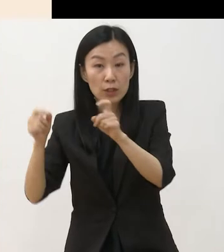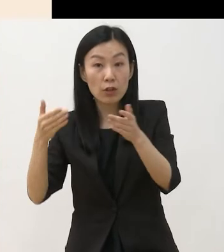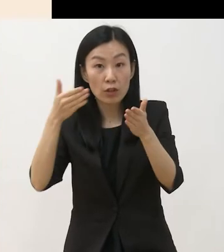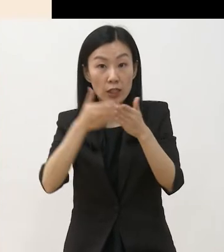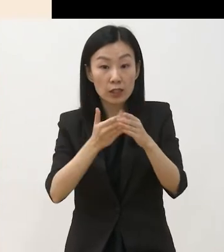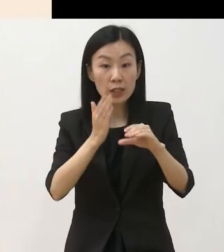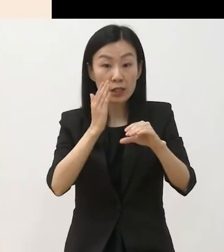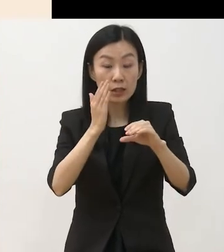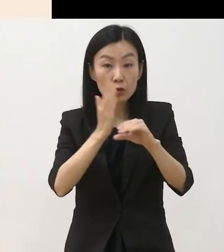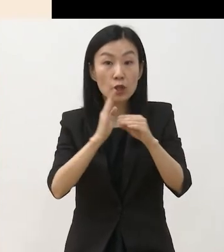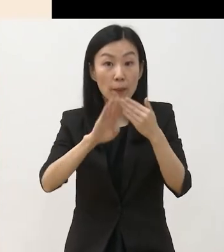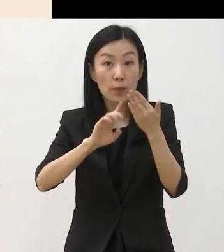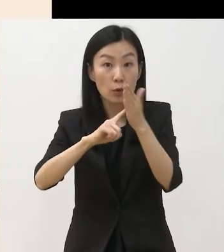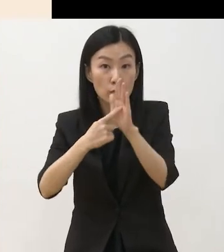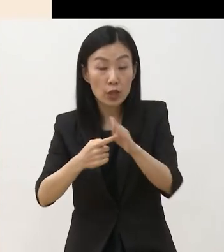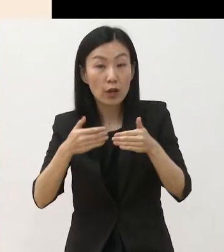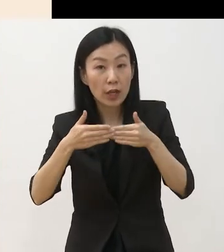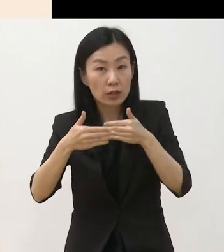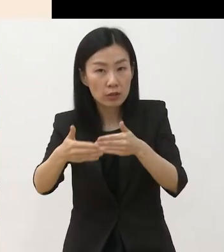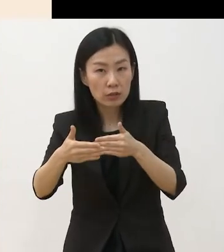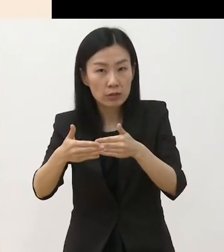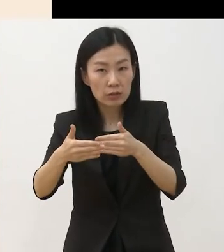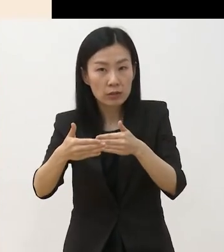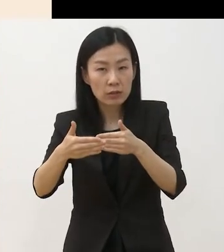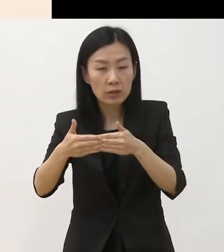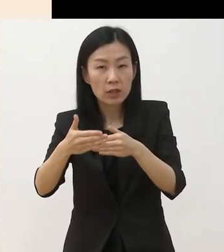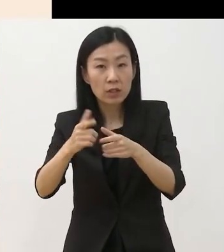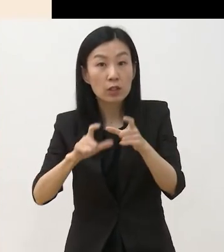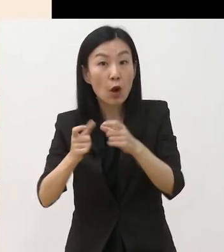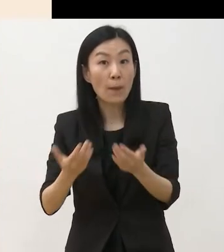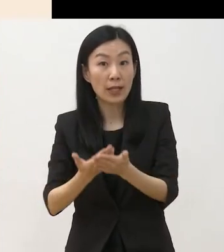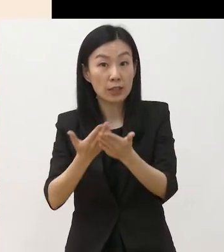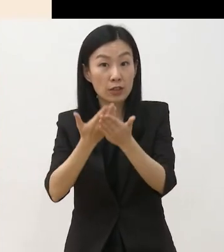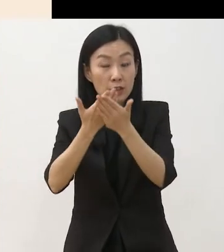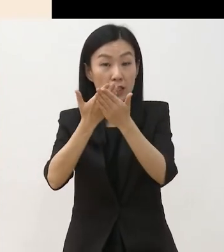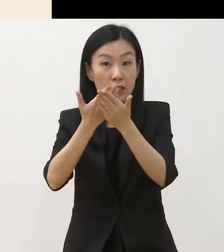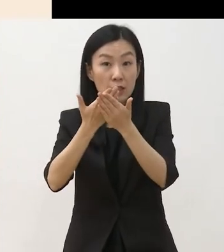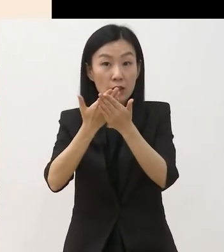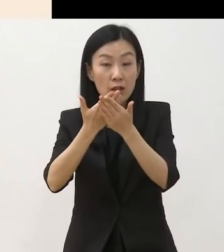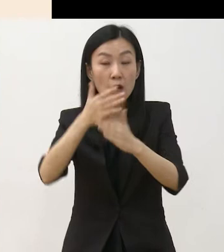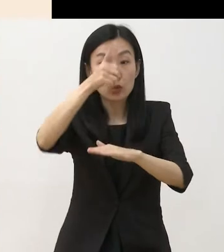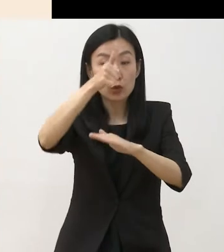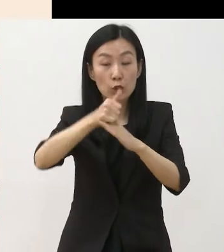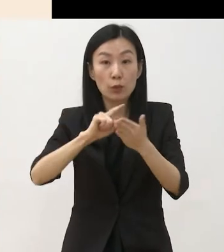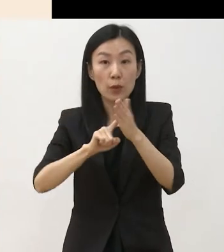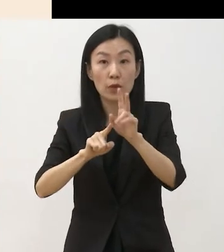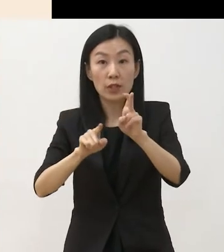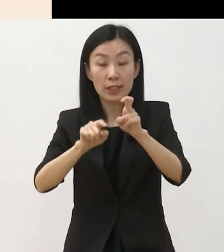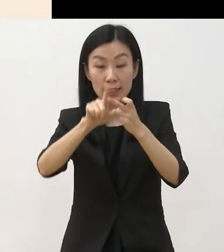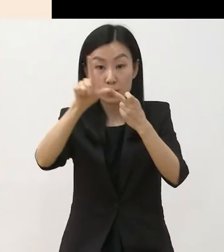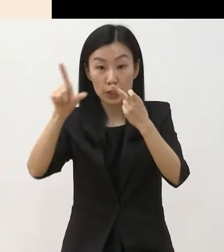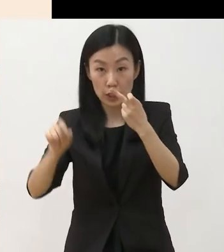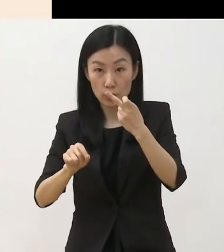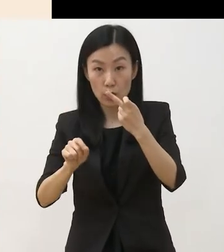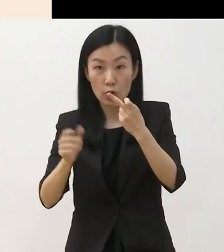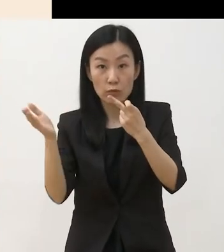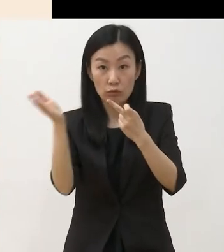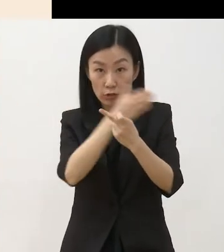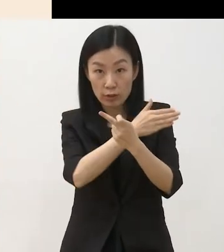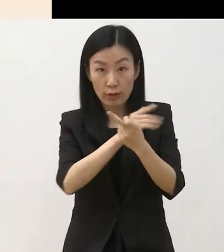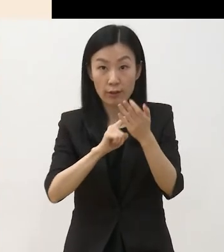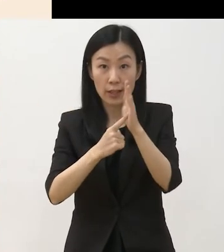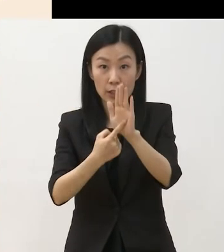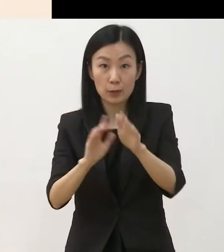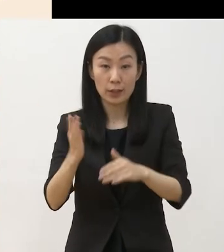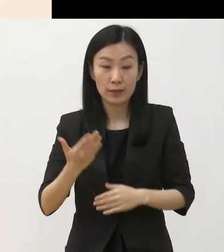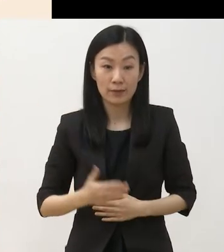중간 발표 이후에 과정들을 심화 연구하시고 최종 발표를 12월부터 2월까지 진행하시면 됩니다.